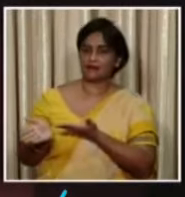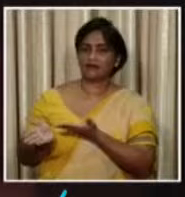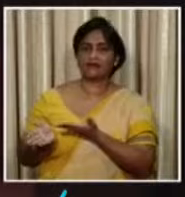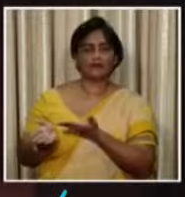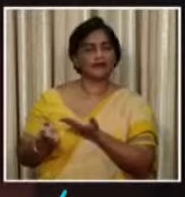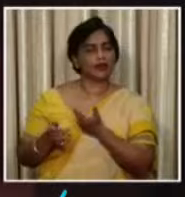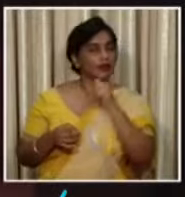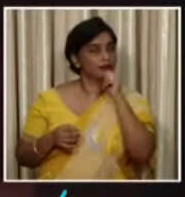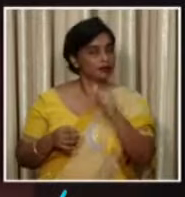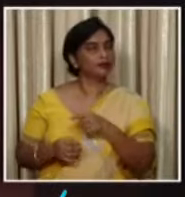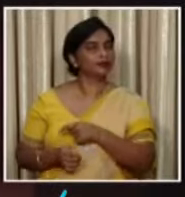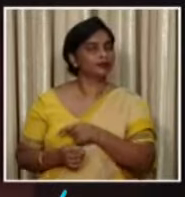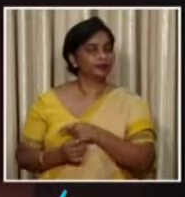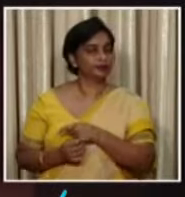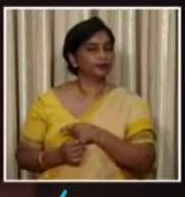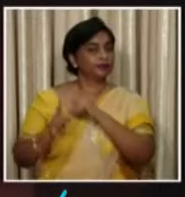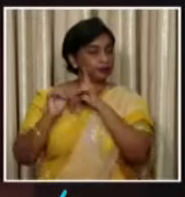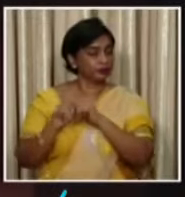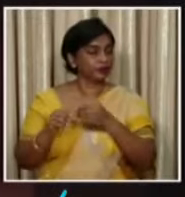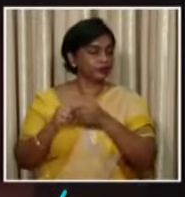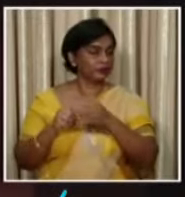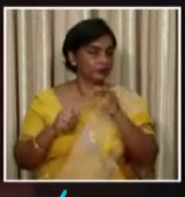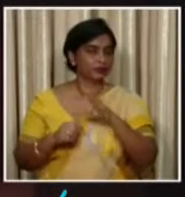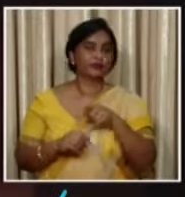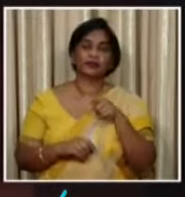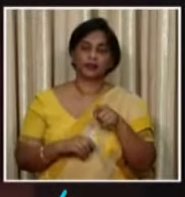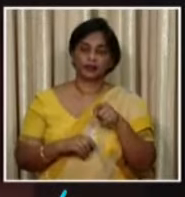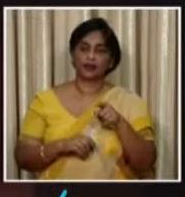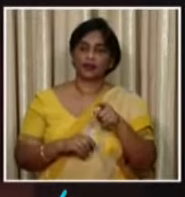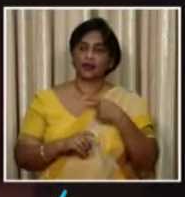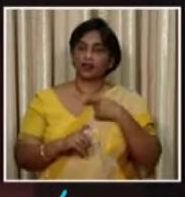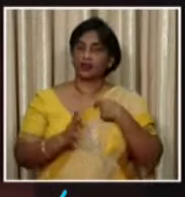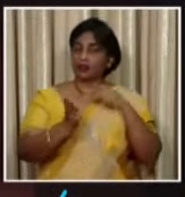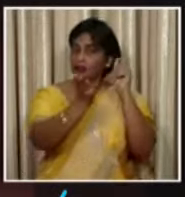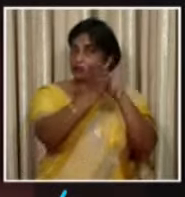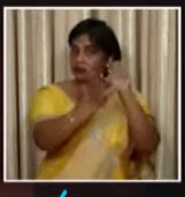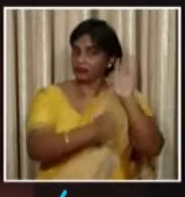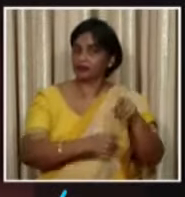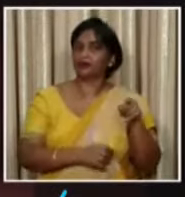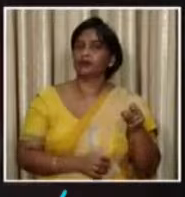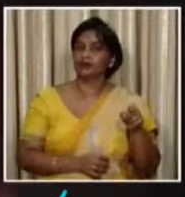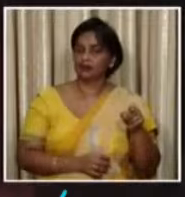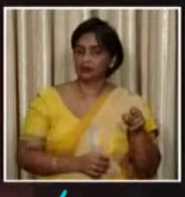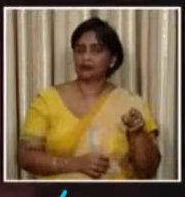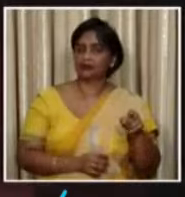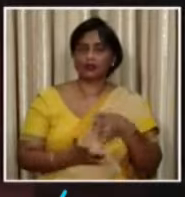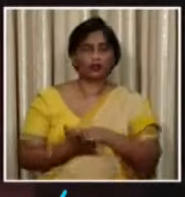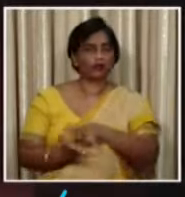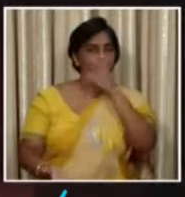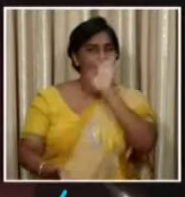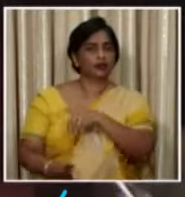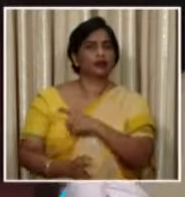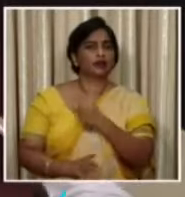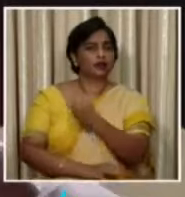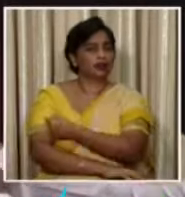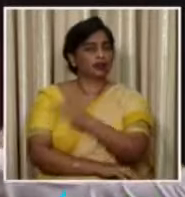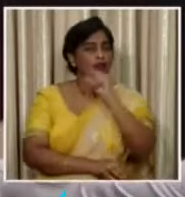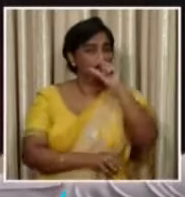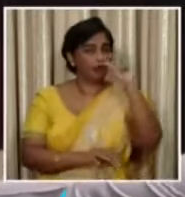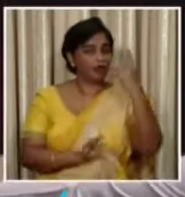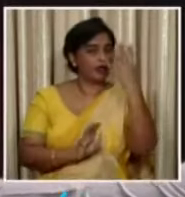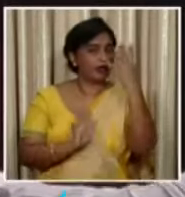වශයෙන්ම ඒ වන විටත් ඒ ඇනවුම කරන අවස්ථාවෙත් තොග තිබිලා තිබෙනවා එන්නත් කුප්පි